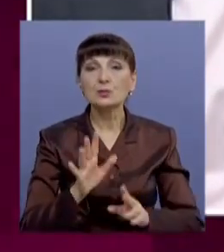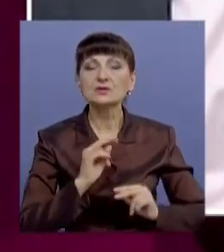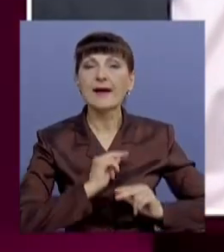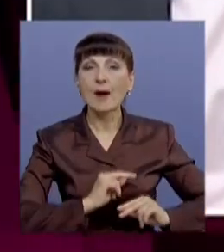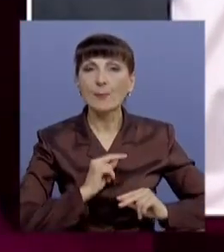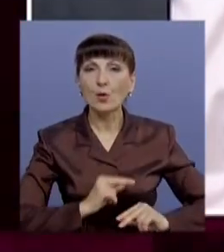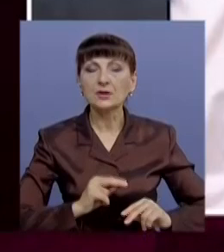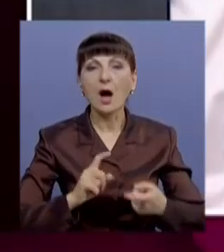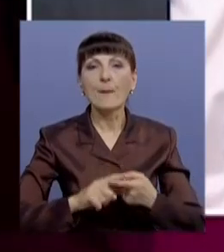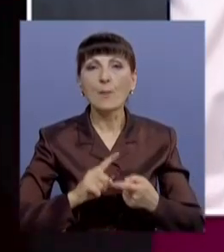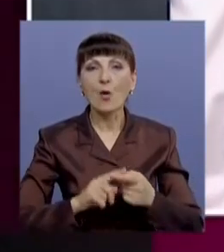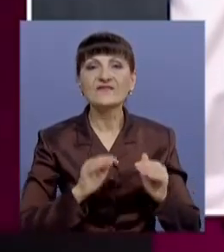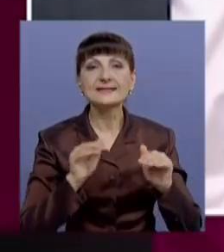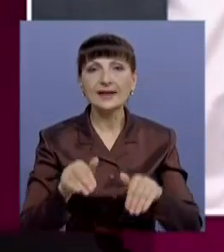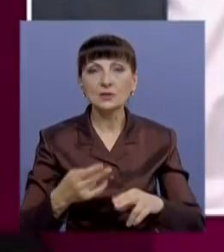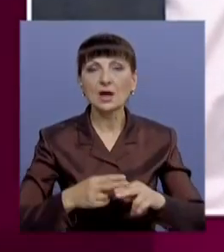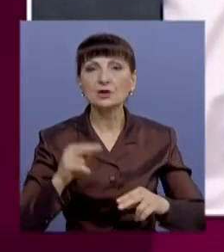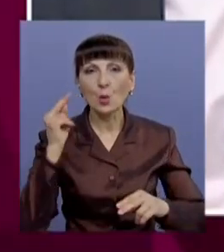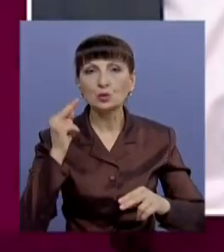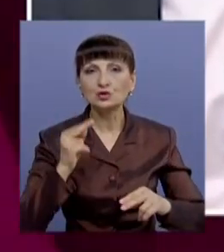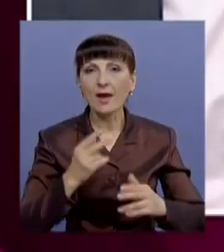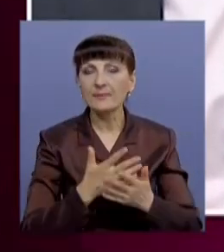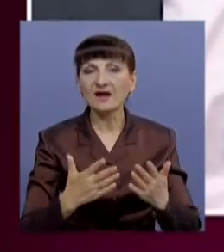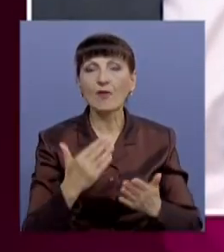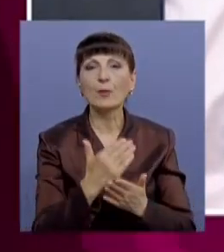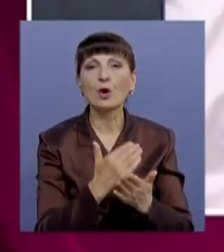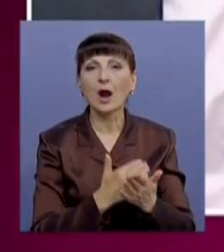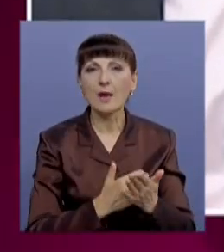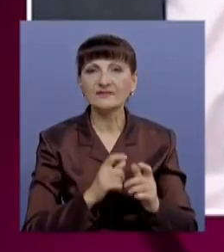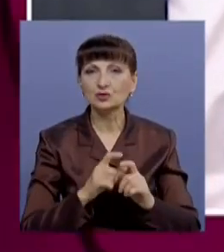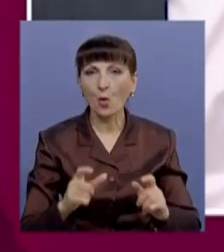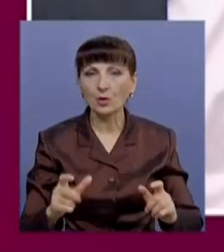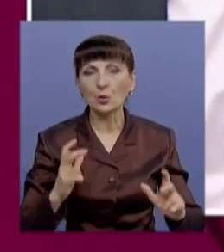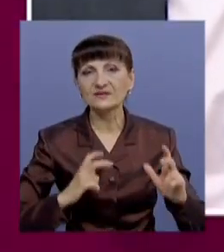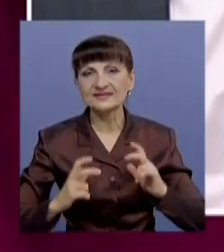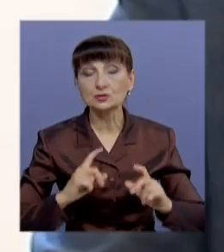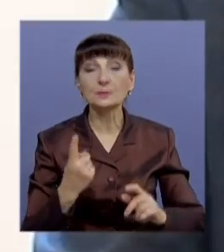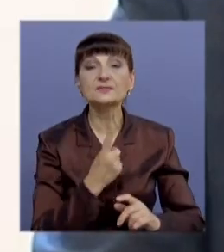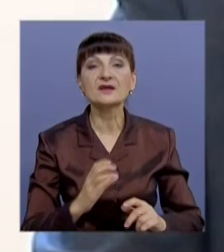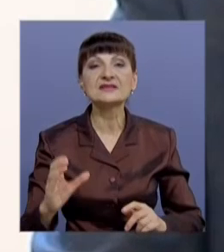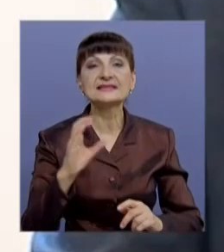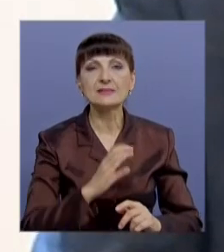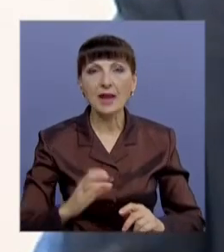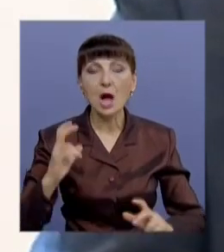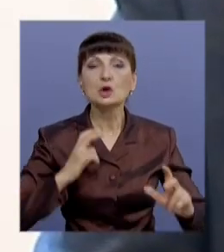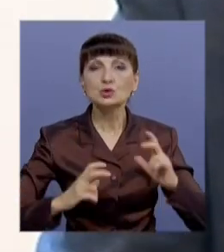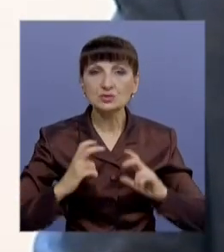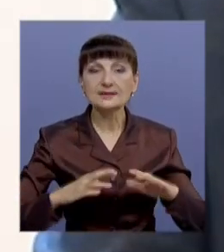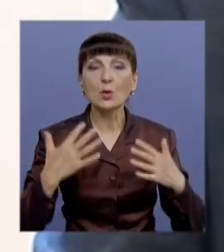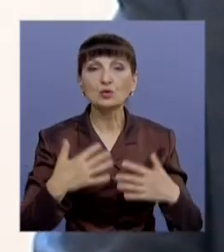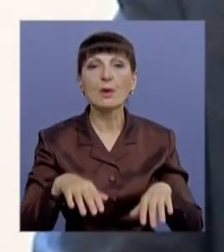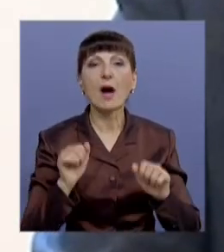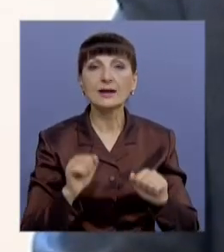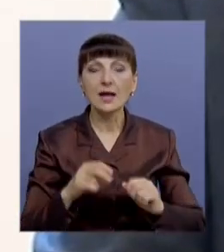по внедрению этих учебников в учебные программы, планы, для того, чтобы с 1 сентября студенты уже